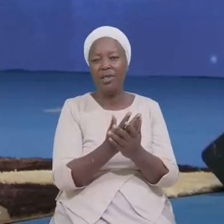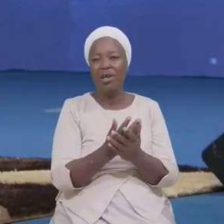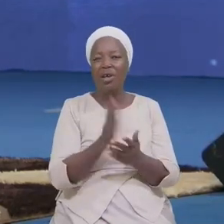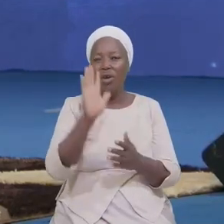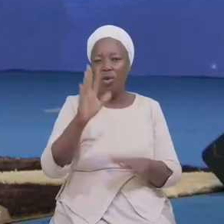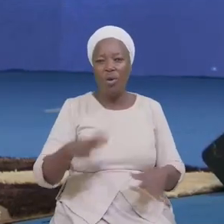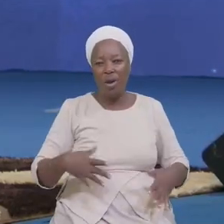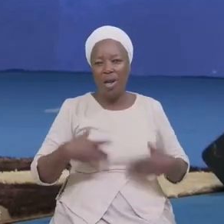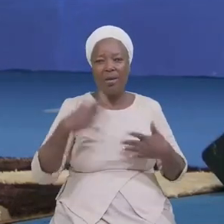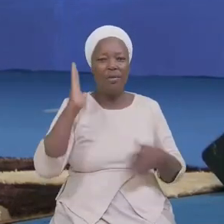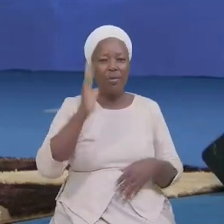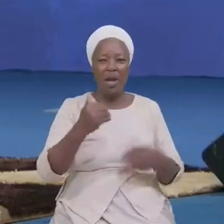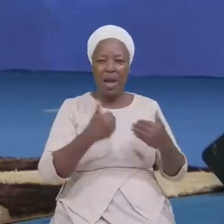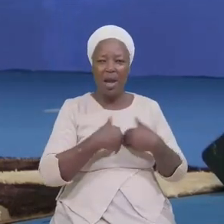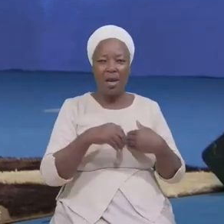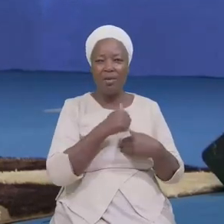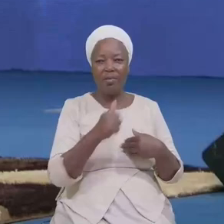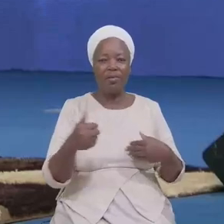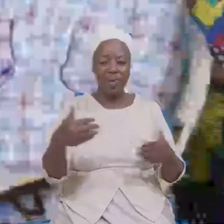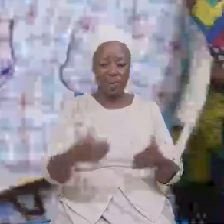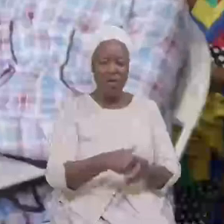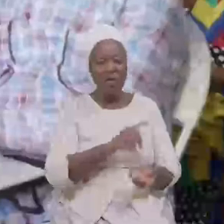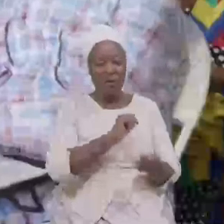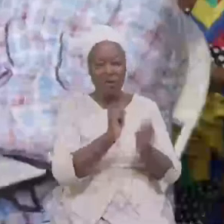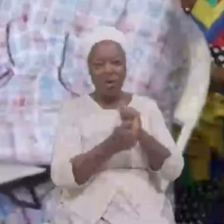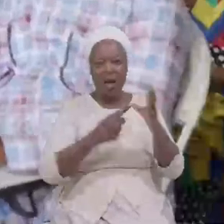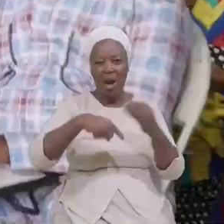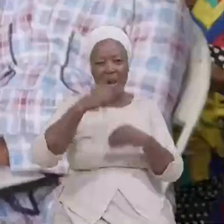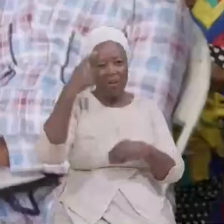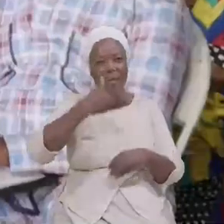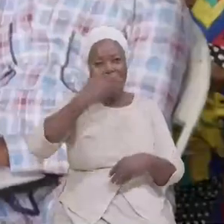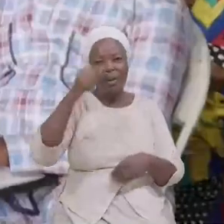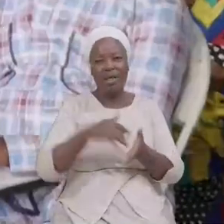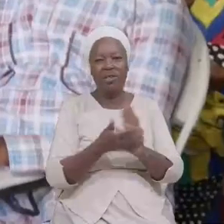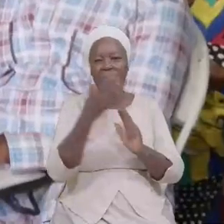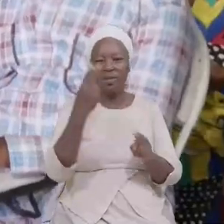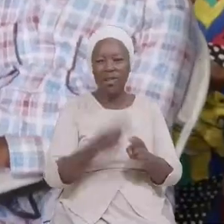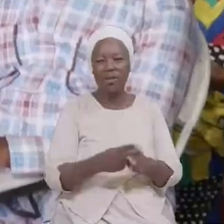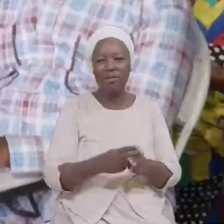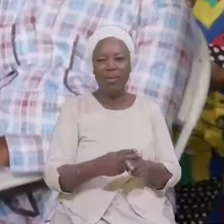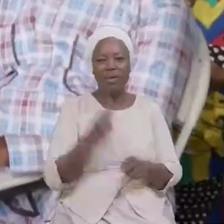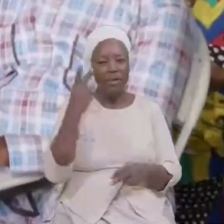votre vie aura une nouvelle tournure pour le meilleur.